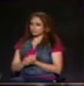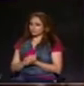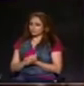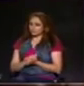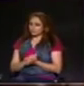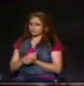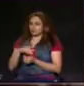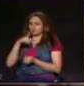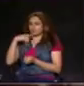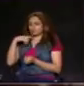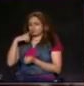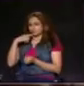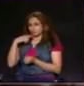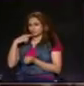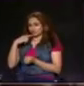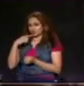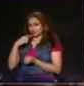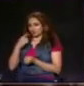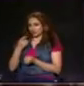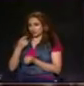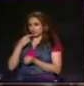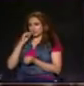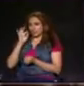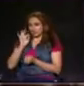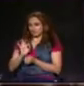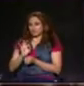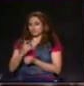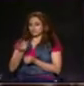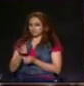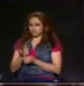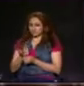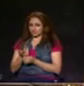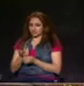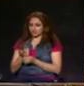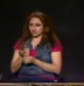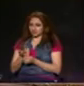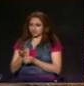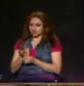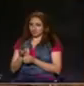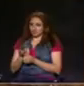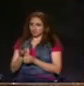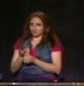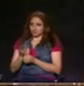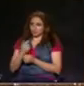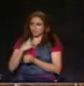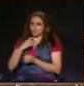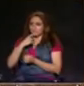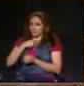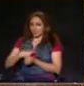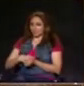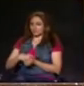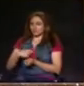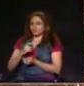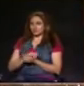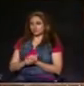اللي سايق حياتي، او هو اللي لو ما حصلش حياتي هتبوظ. يعني انا بحب احتاج لنفسي اكتر ما بحتاج لحد.